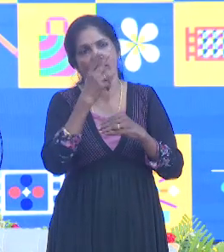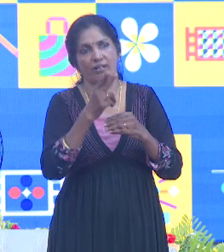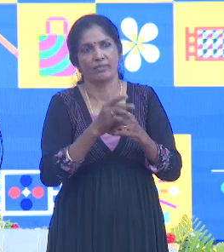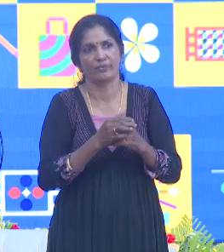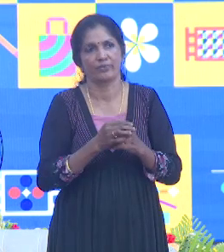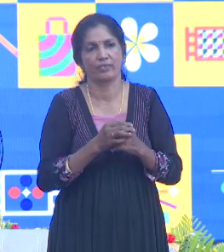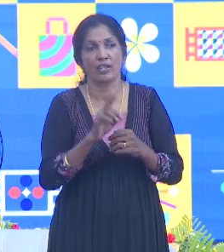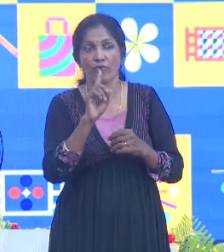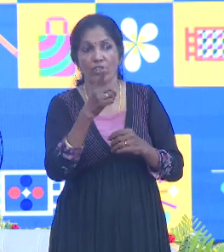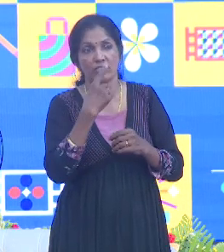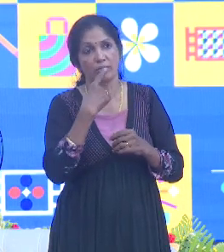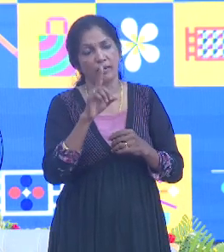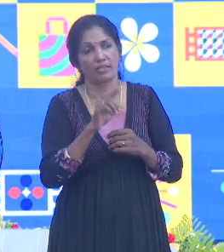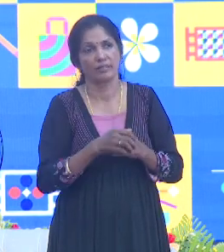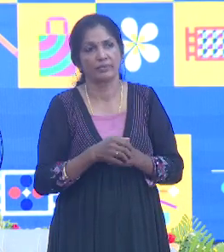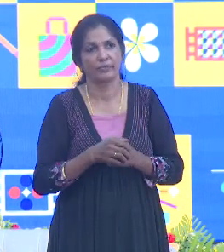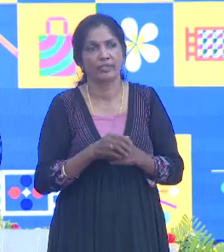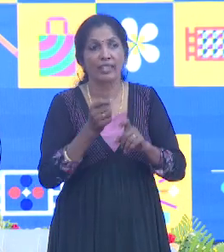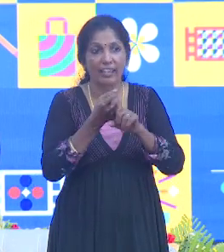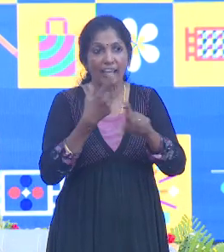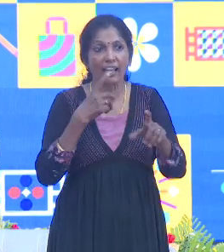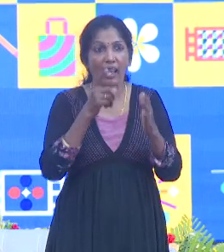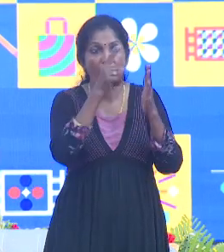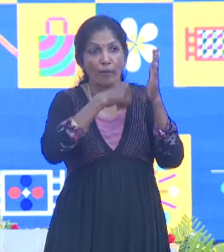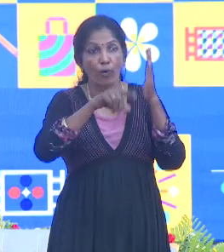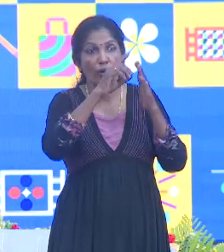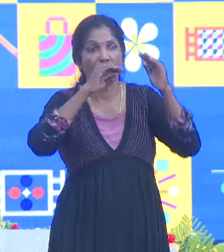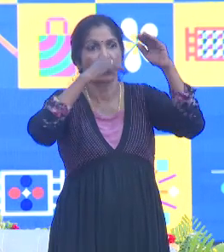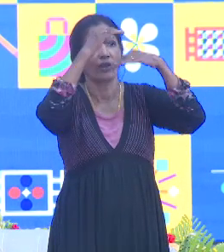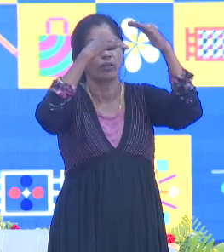അതുകൊണ്ടാണ് ഞാൻ ആദ്യമേ സൂചിപ്പിച്ചത്, കേരള മോഡൽ വികസനം,